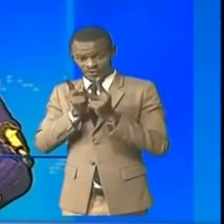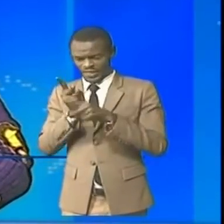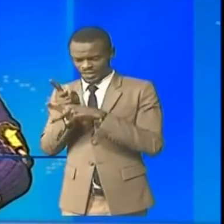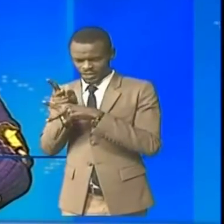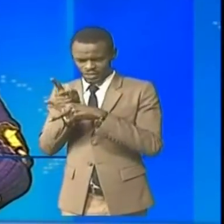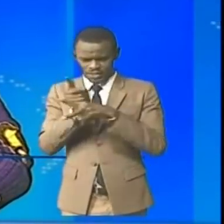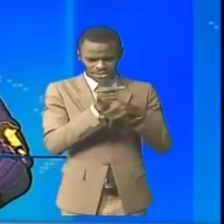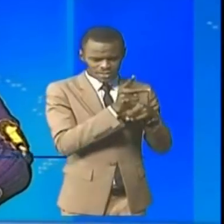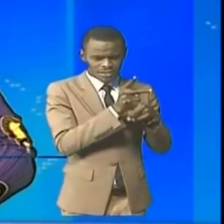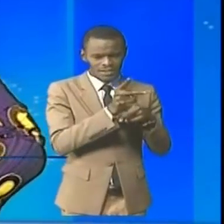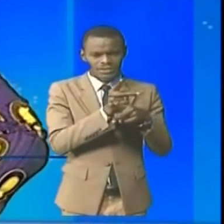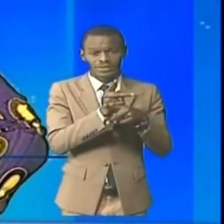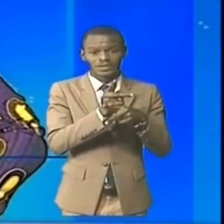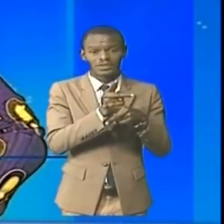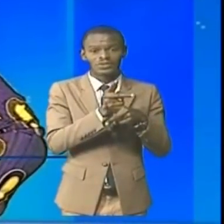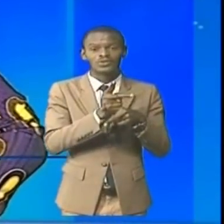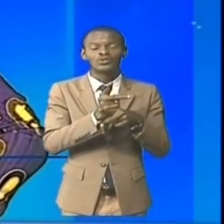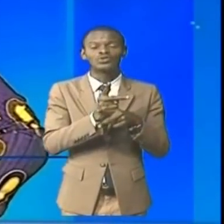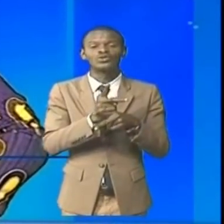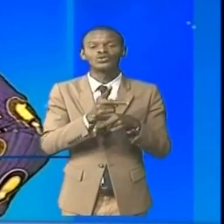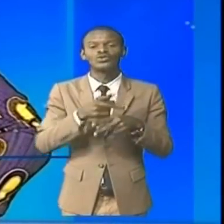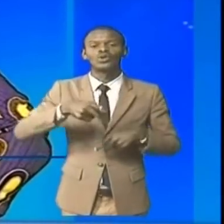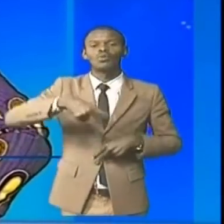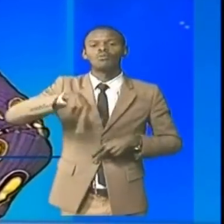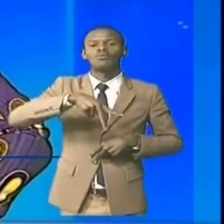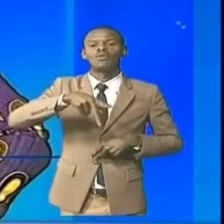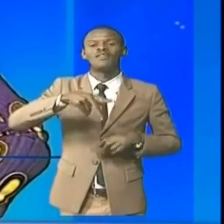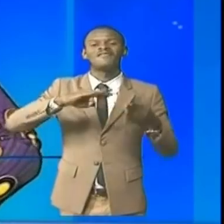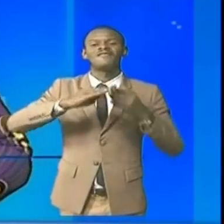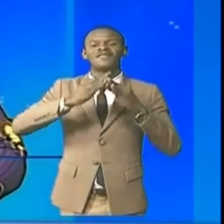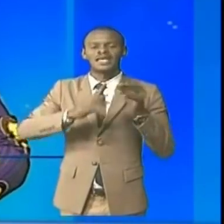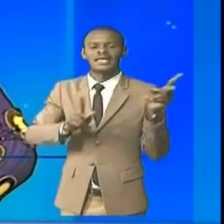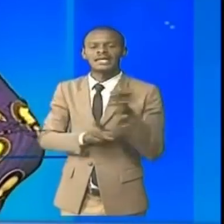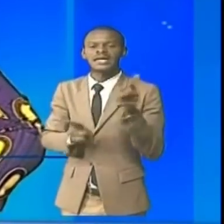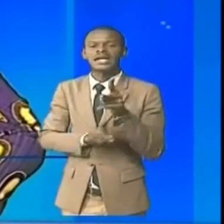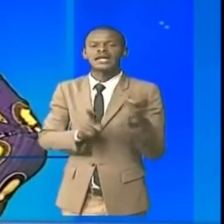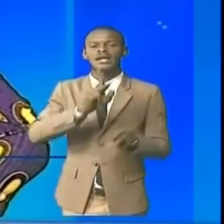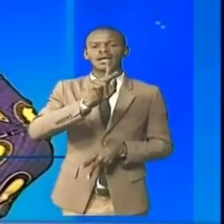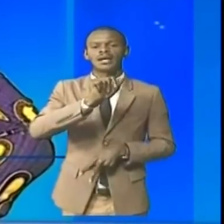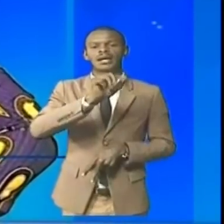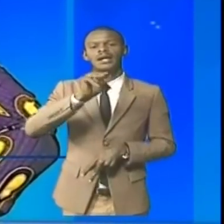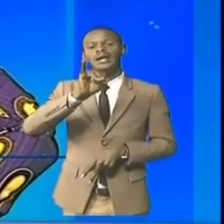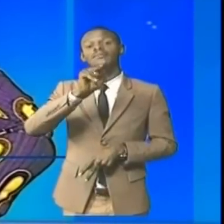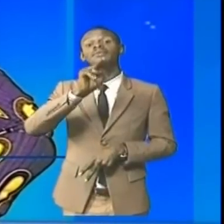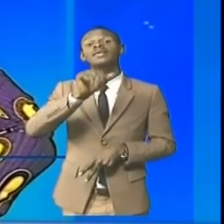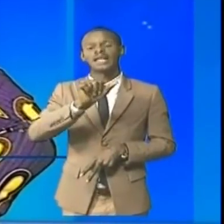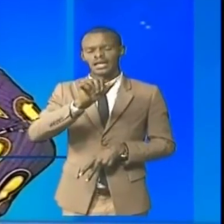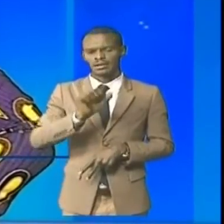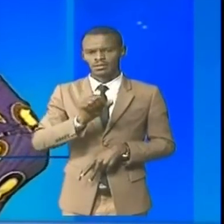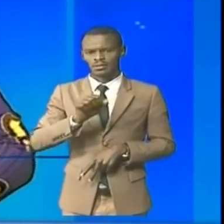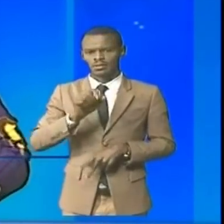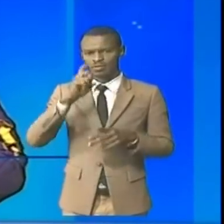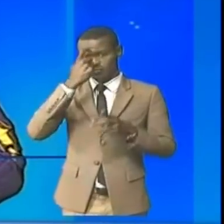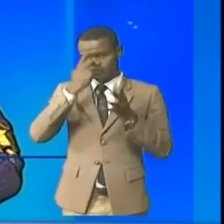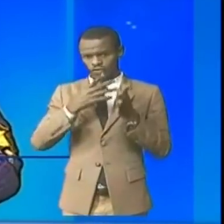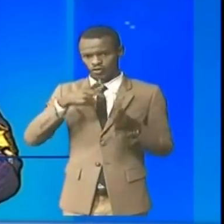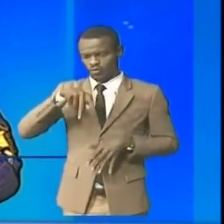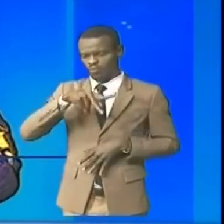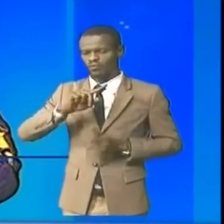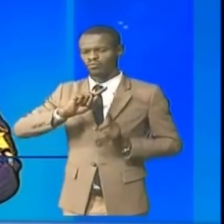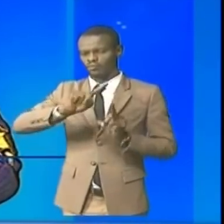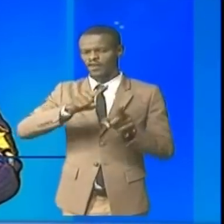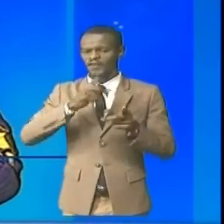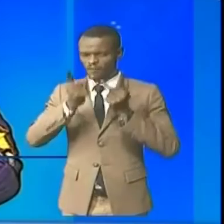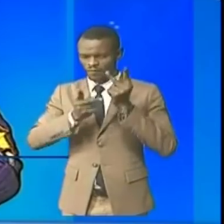de Kamina dans la province du Haut Lomami par le gouverneur de province. Juste après, il est allé ordonner la libération de